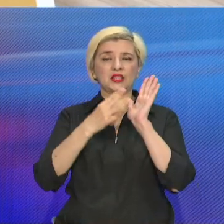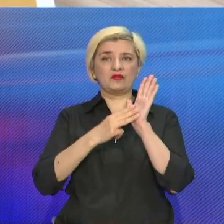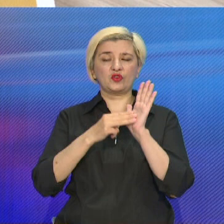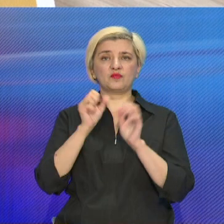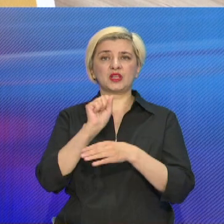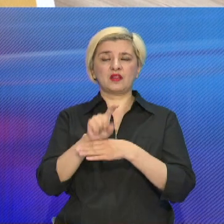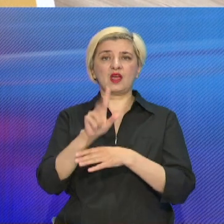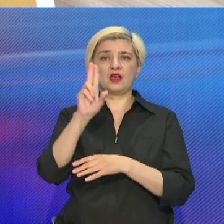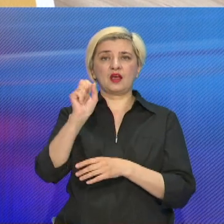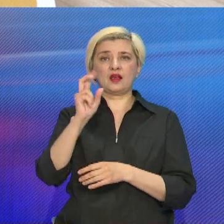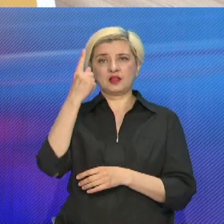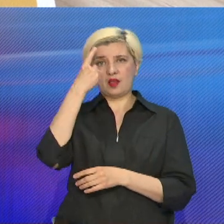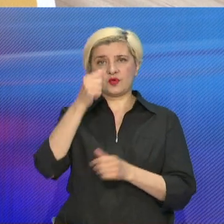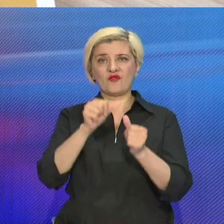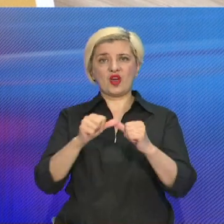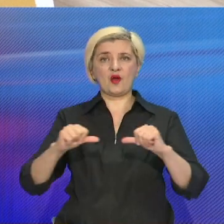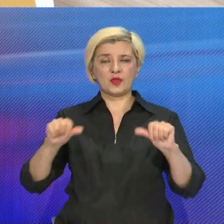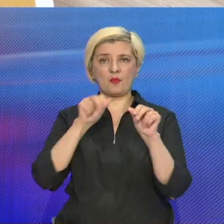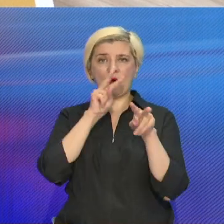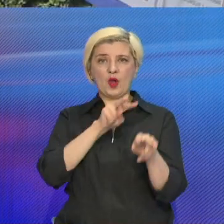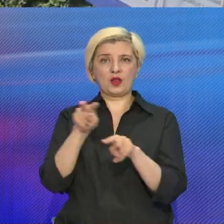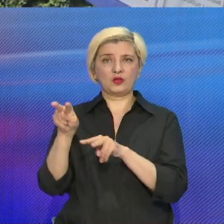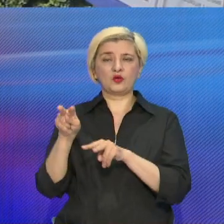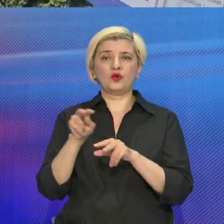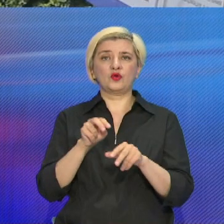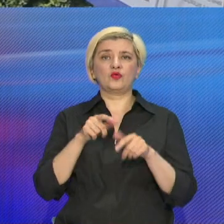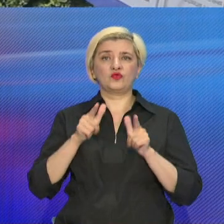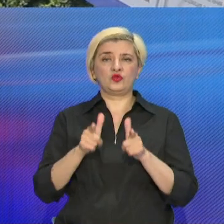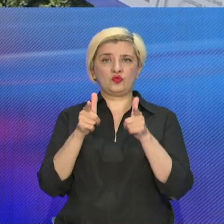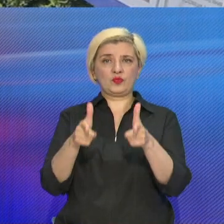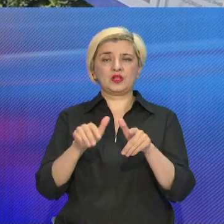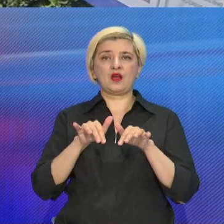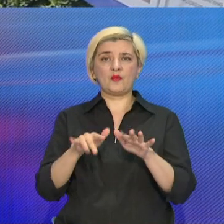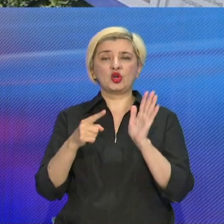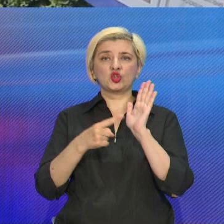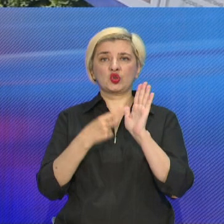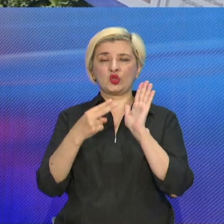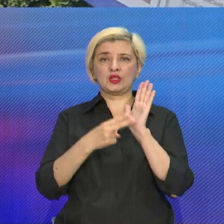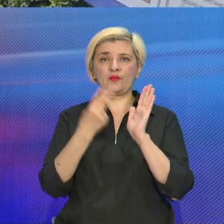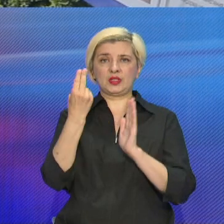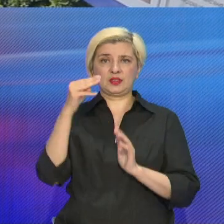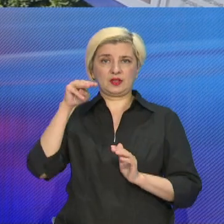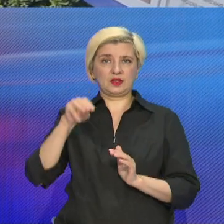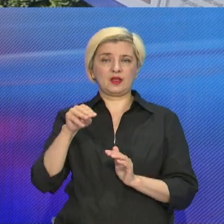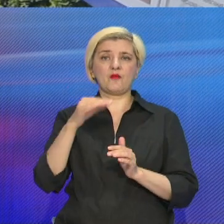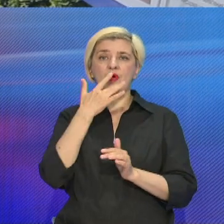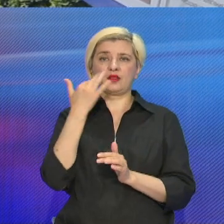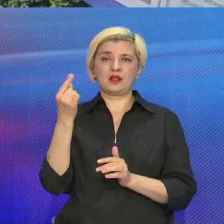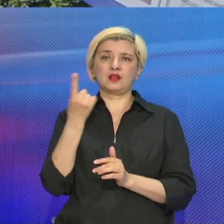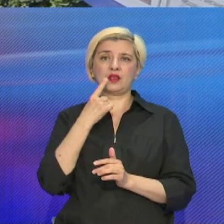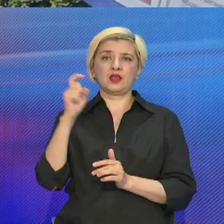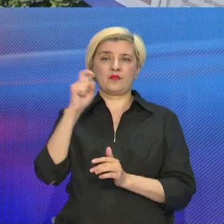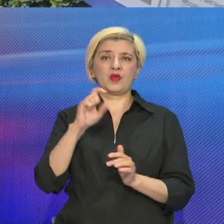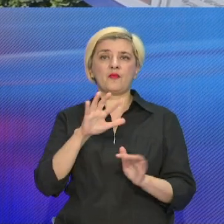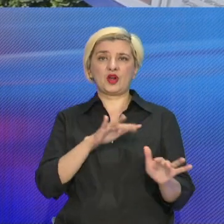Как поведомили областной комиссии по контролю за ходом уступной кампании, 6 и 7 тестирование ЦТ по замежной мове и химии у приема